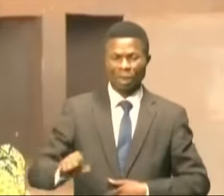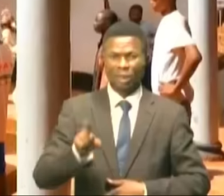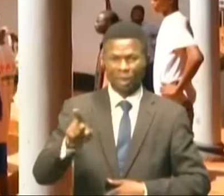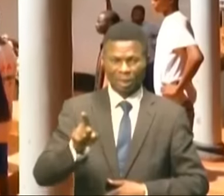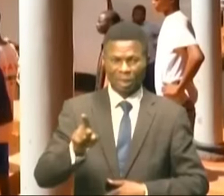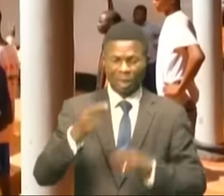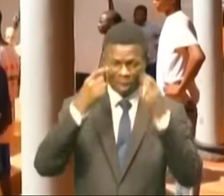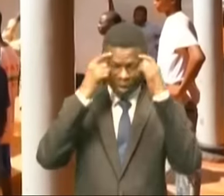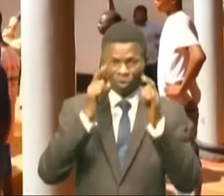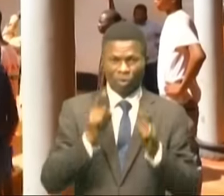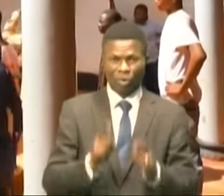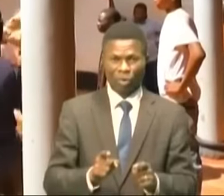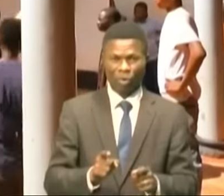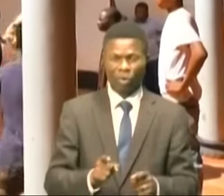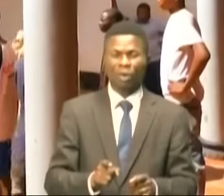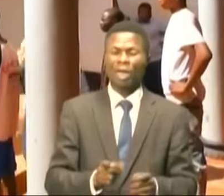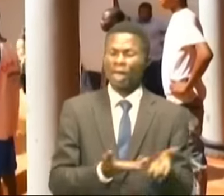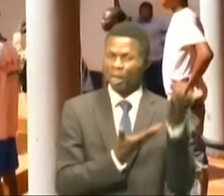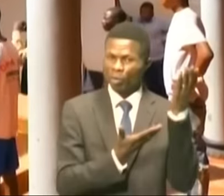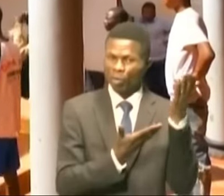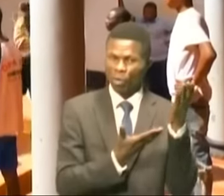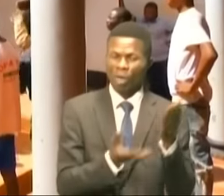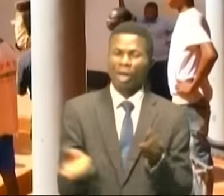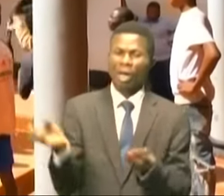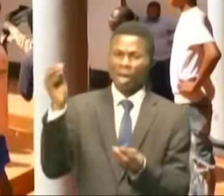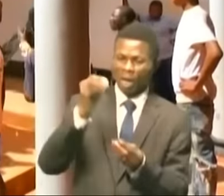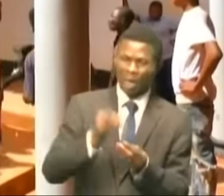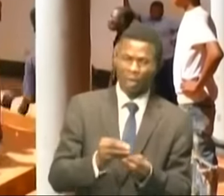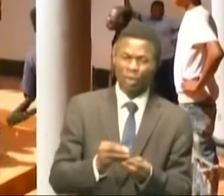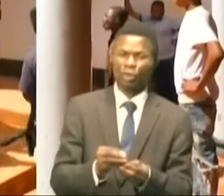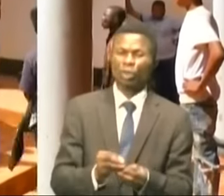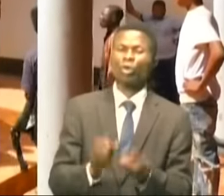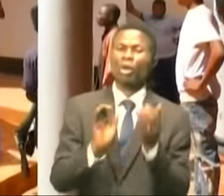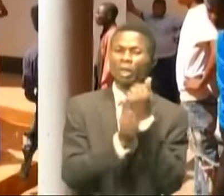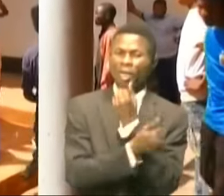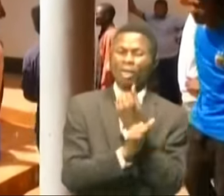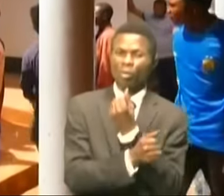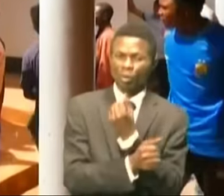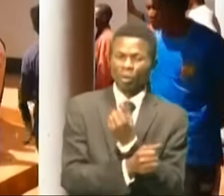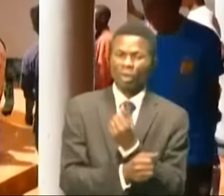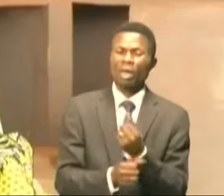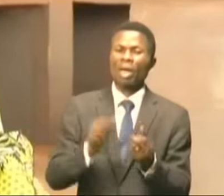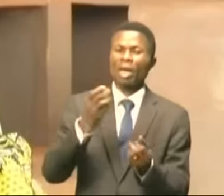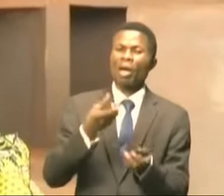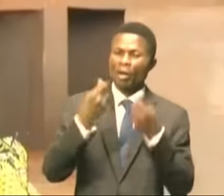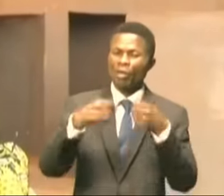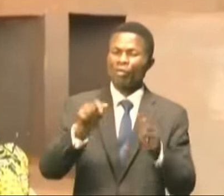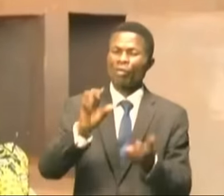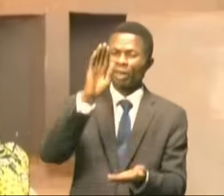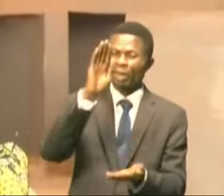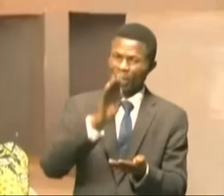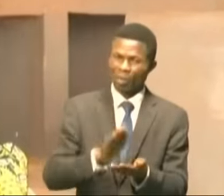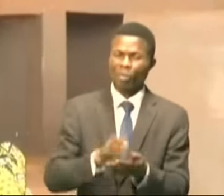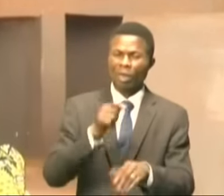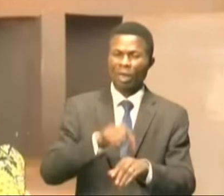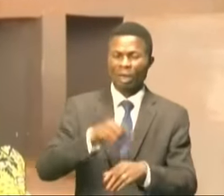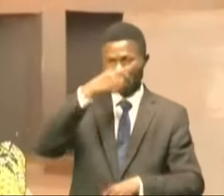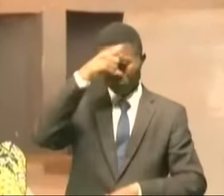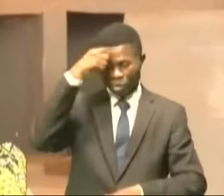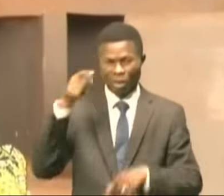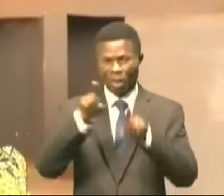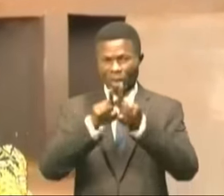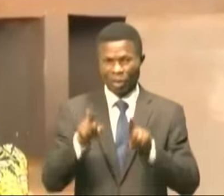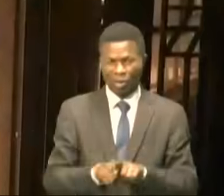quelques mesures qui vont dans le sens d'augmenter la production locale, stabiliser le prix en période de pénurie et parvenir